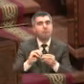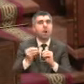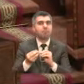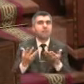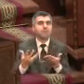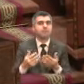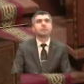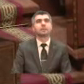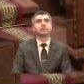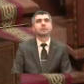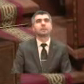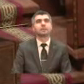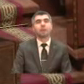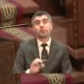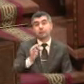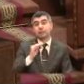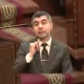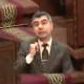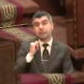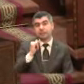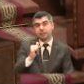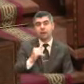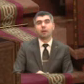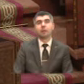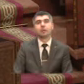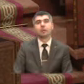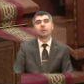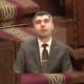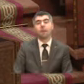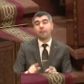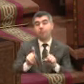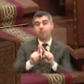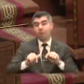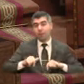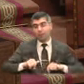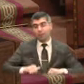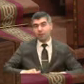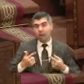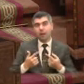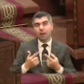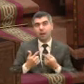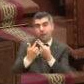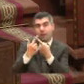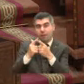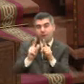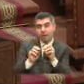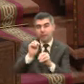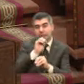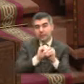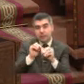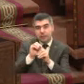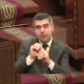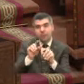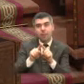اشكال دقيق وعميق بيننا نحن كوزاره التي تسهر على تعبئه المياه وبين مستعملي